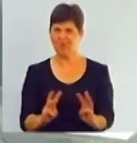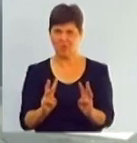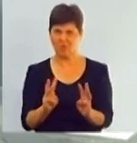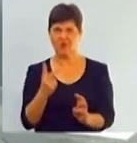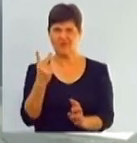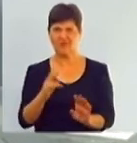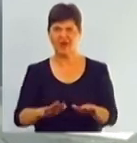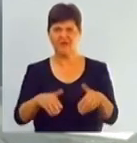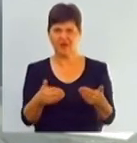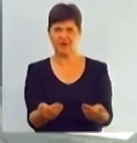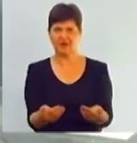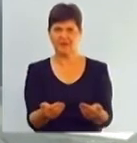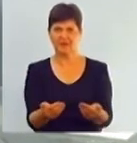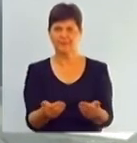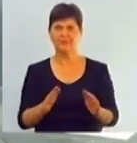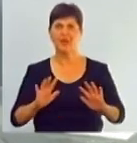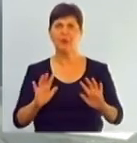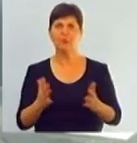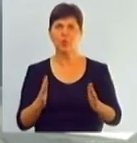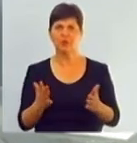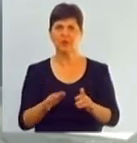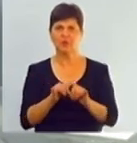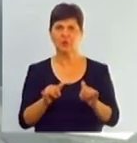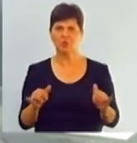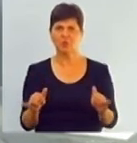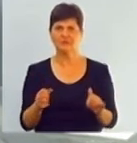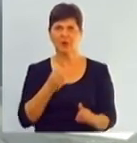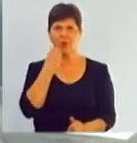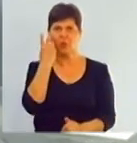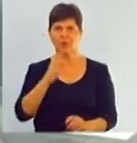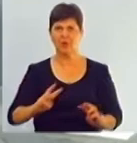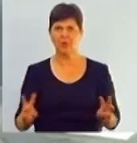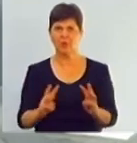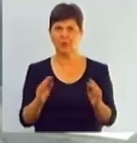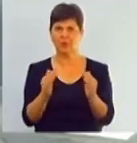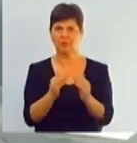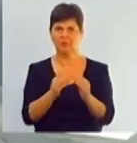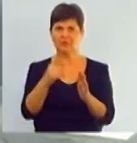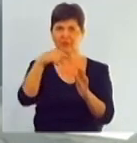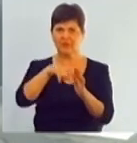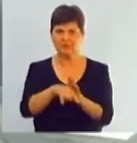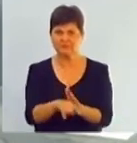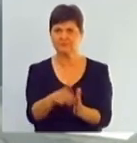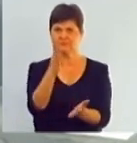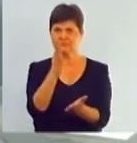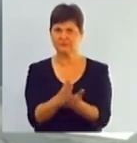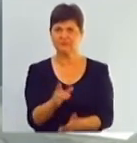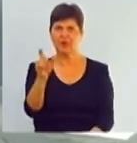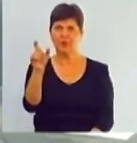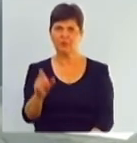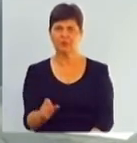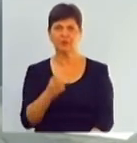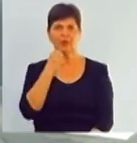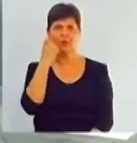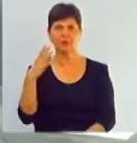варіанти подій, розвитку подій – це коли горить помешкання, в якому знаходиться безпосередньо людина, коли горить